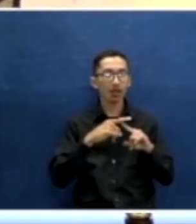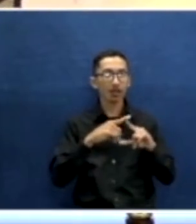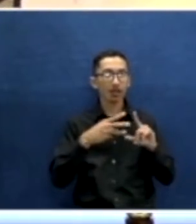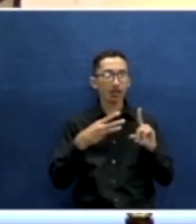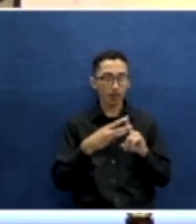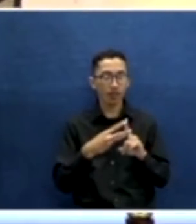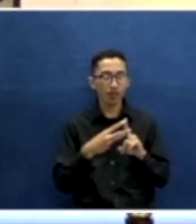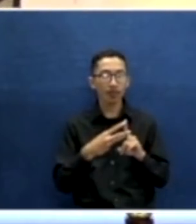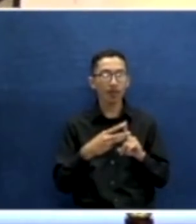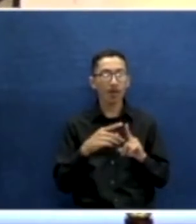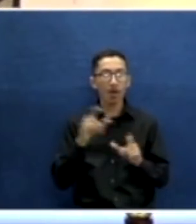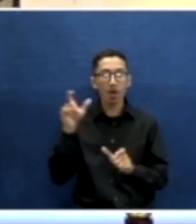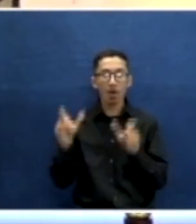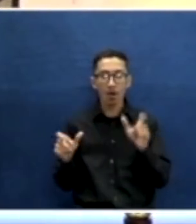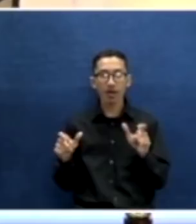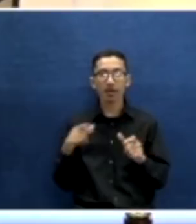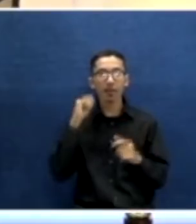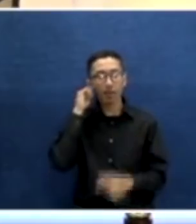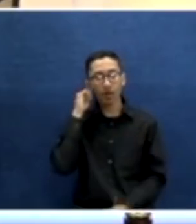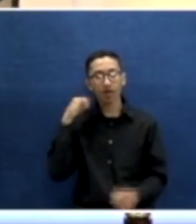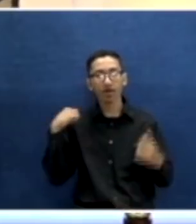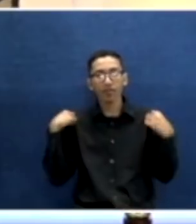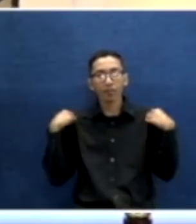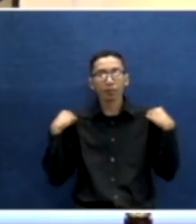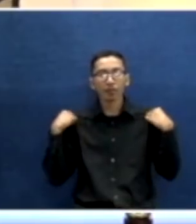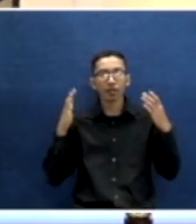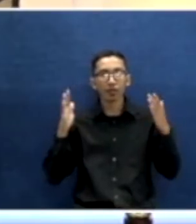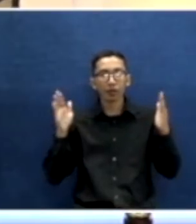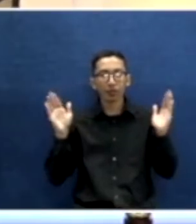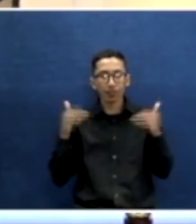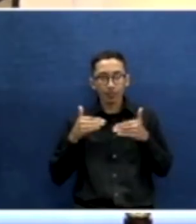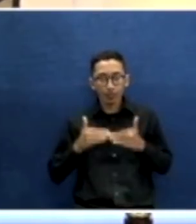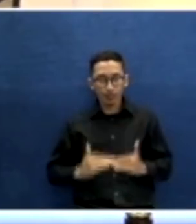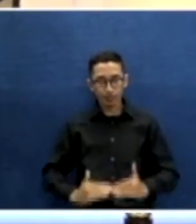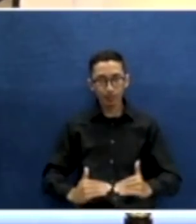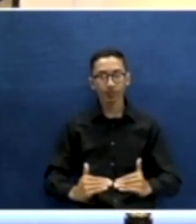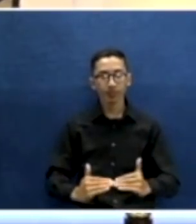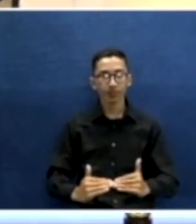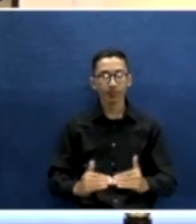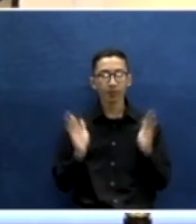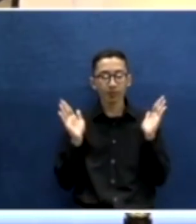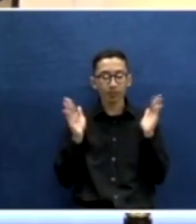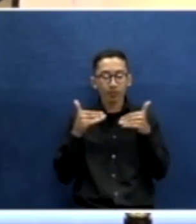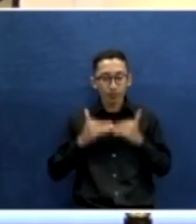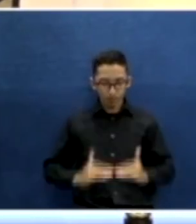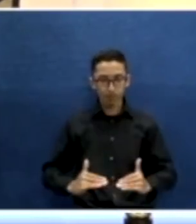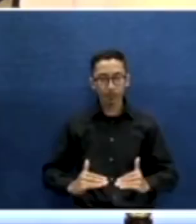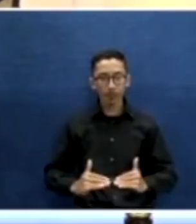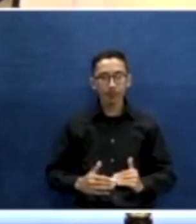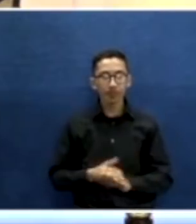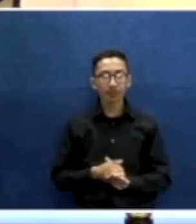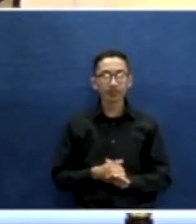aurat itu terbuka itu tugas khalifah ada salah satu budak auratnya tersingkap karena Hai